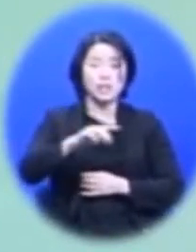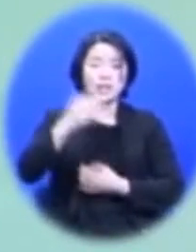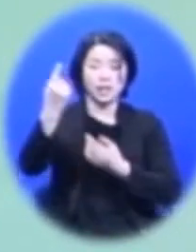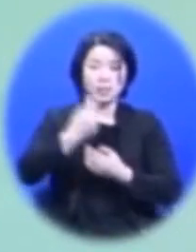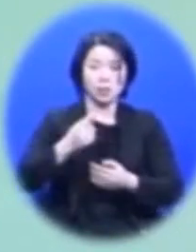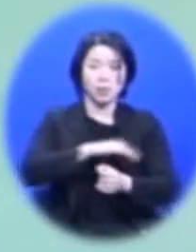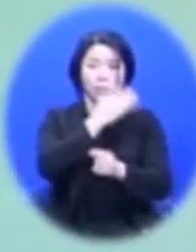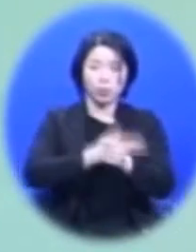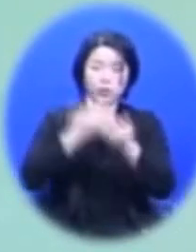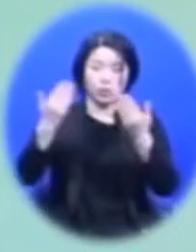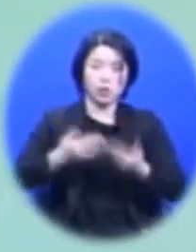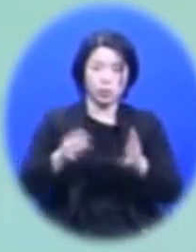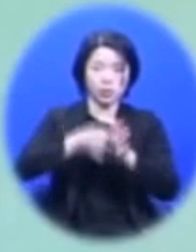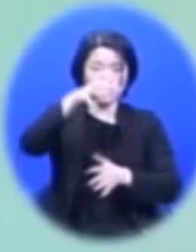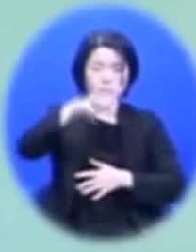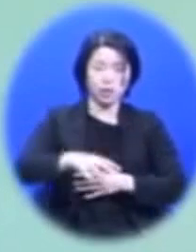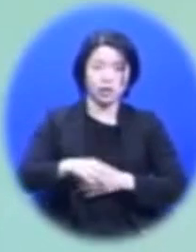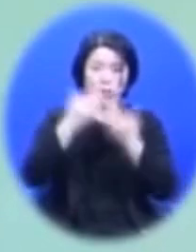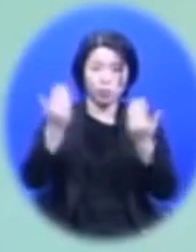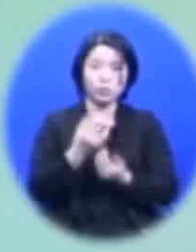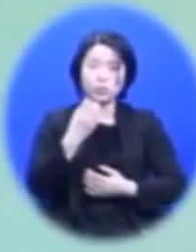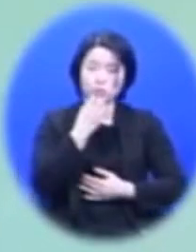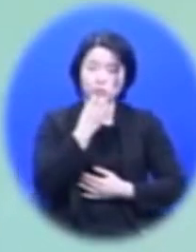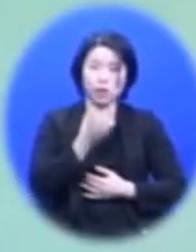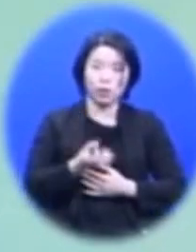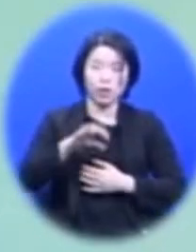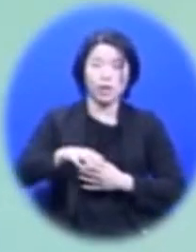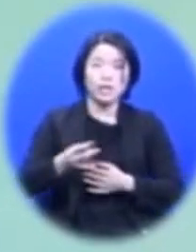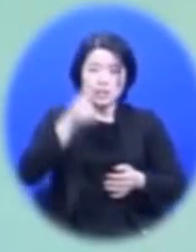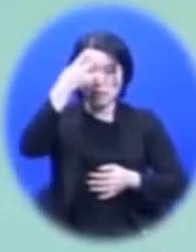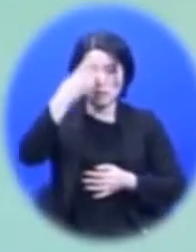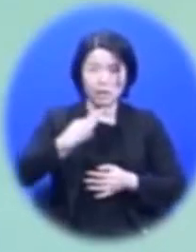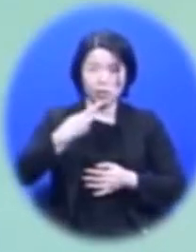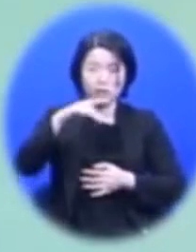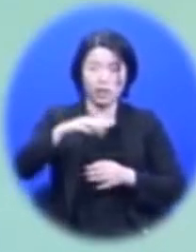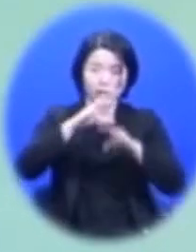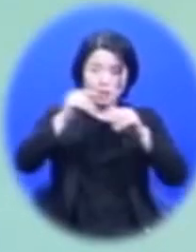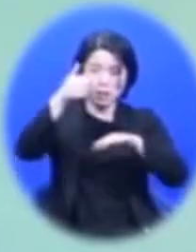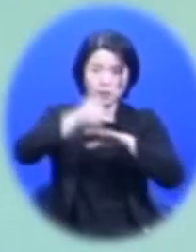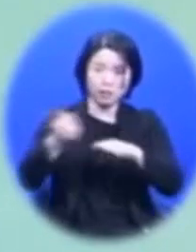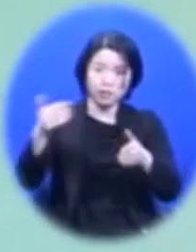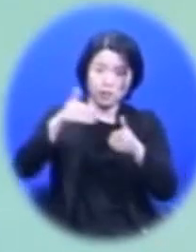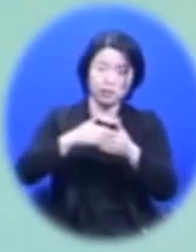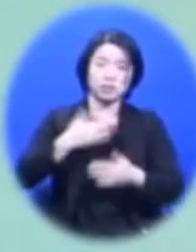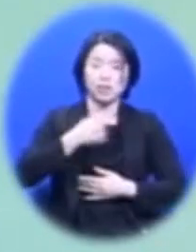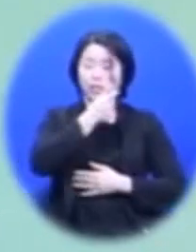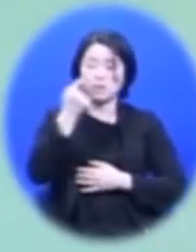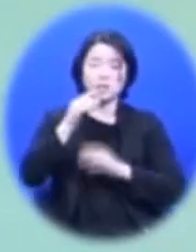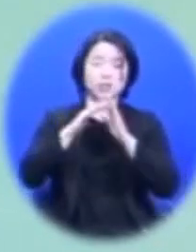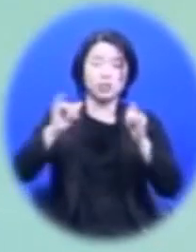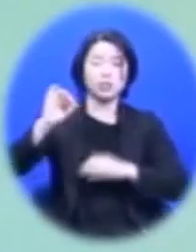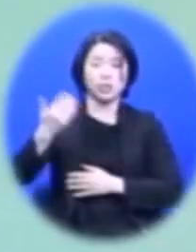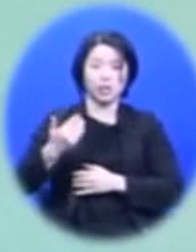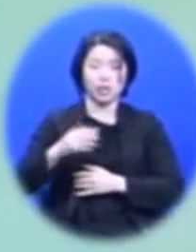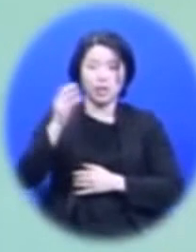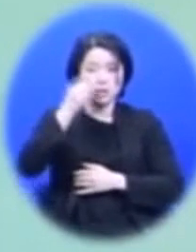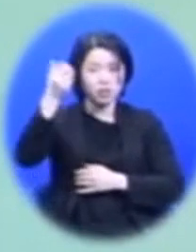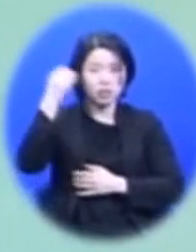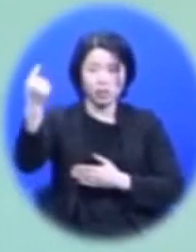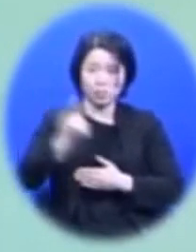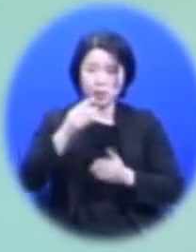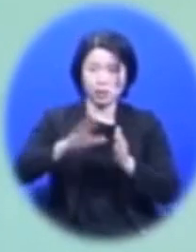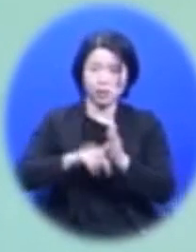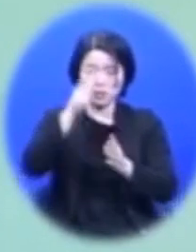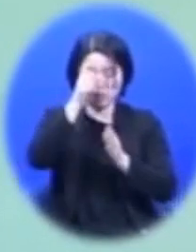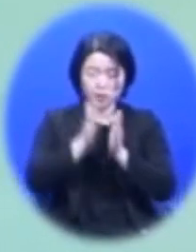받고 예루살렘과 온 유다와 사마리아와 땅끝까지 이르러 내 증인이 되리라. 성령이 임하실 때까지 기도하고